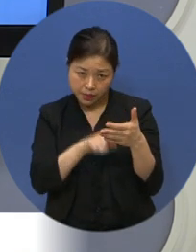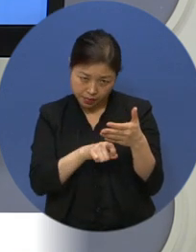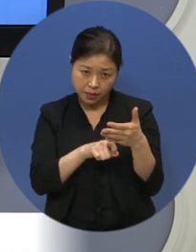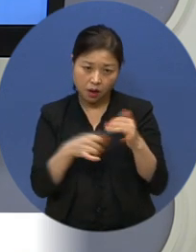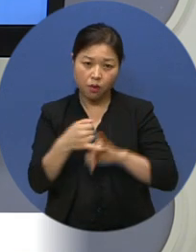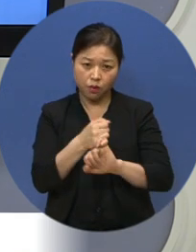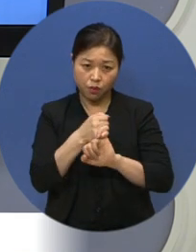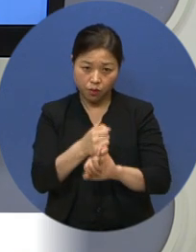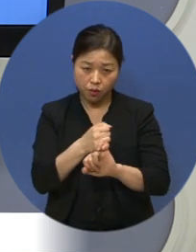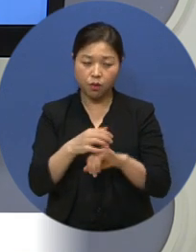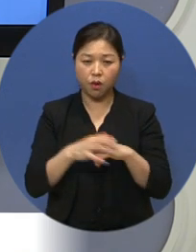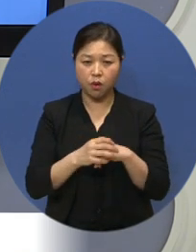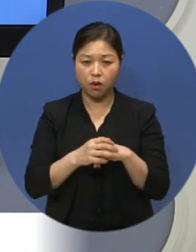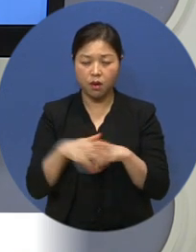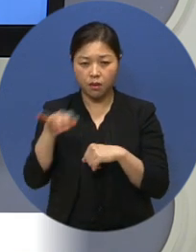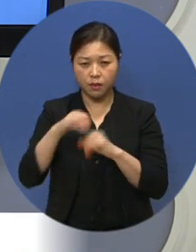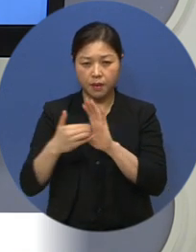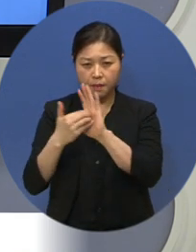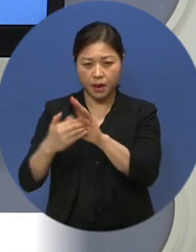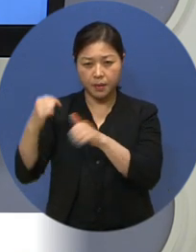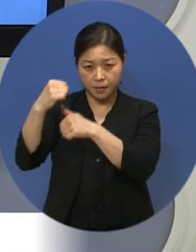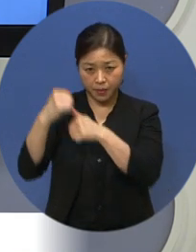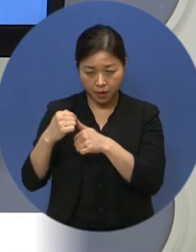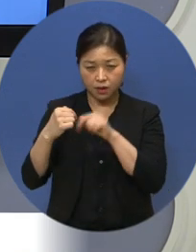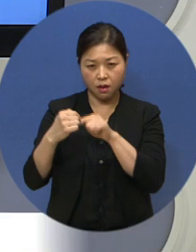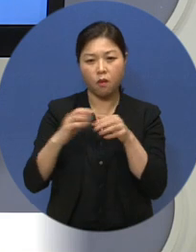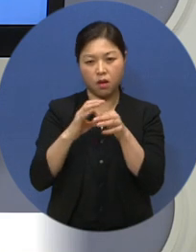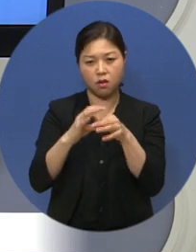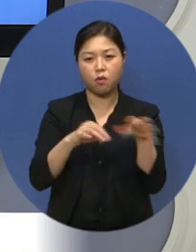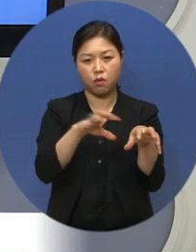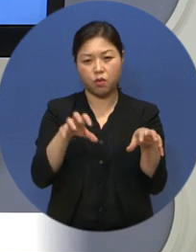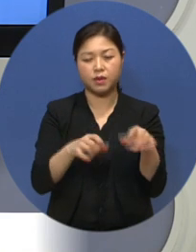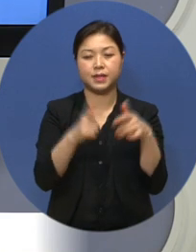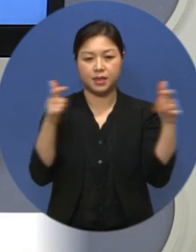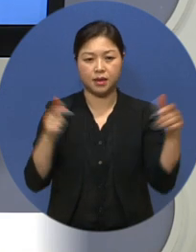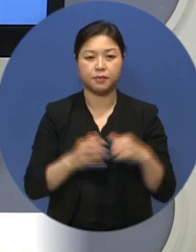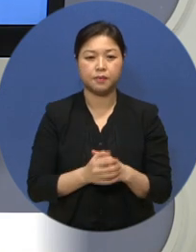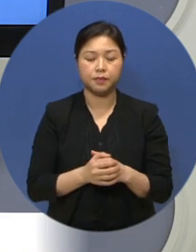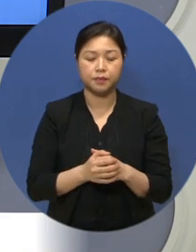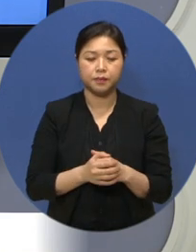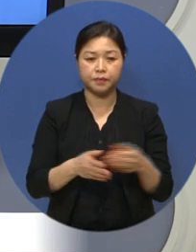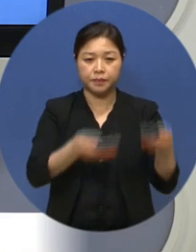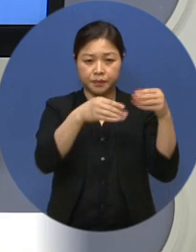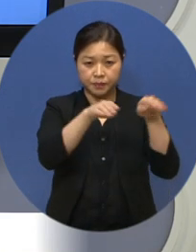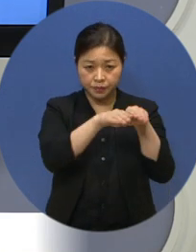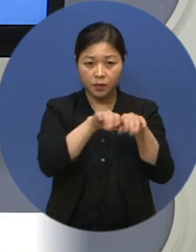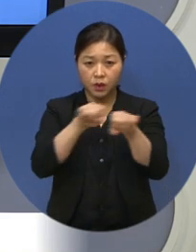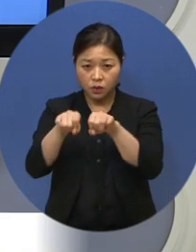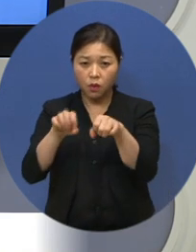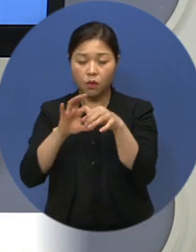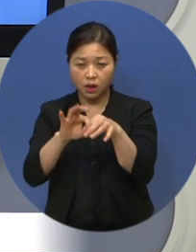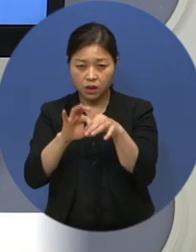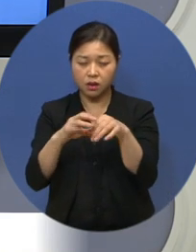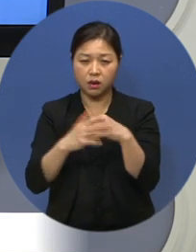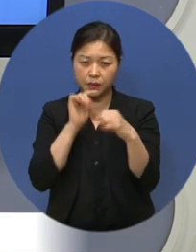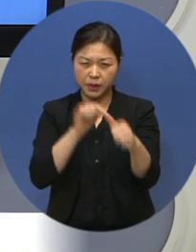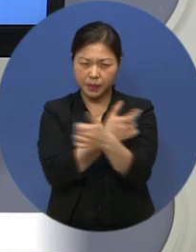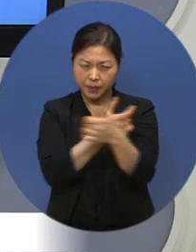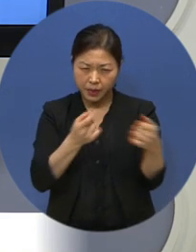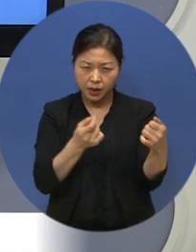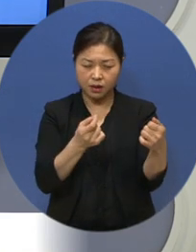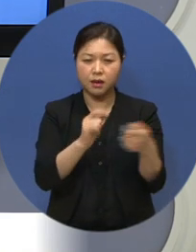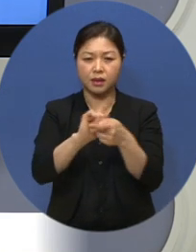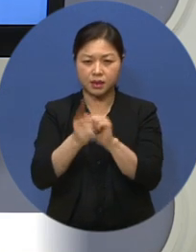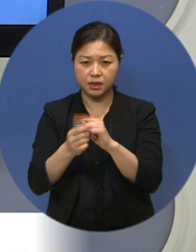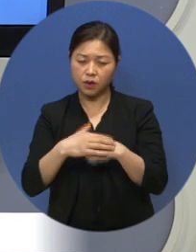핵심 방역 수칙 의무 적용 대상을 확대 되는데요 또한 각 시설과 활동에 대한 획일적인 조치 대신